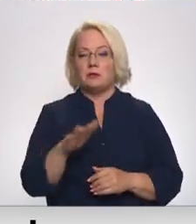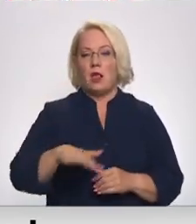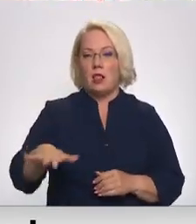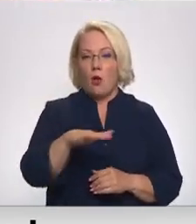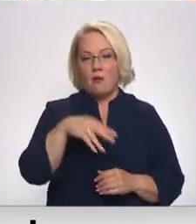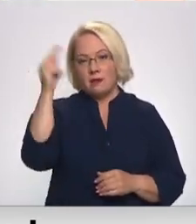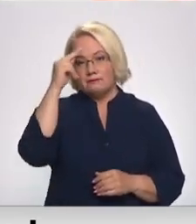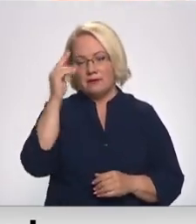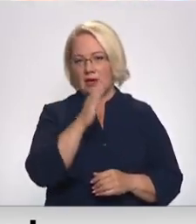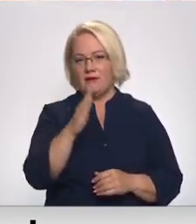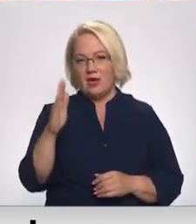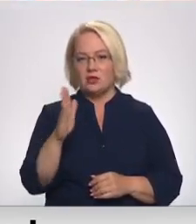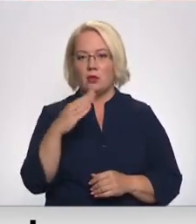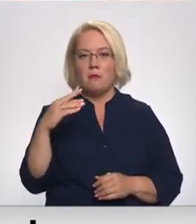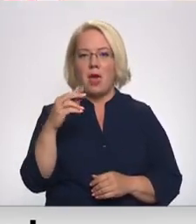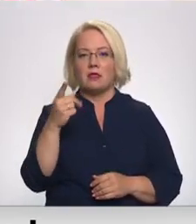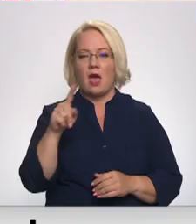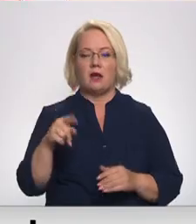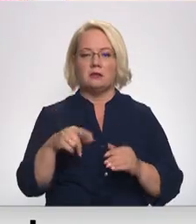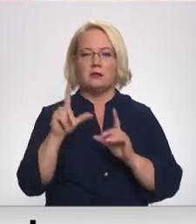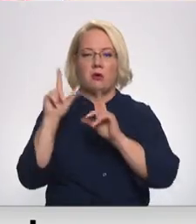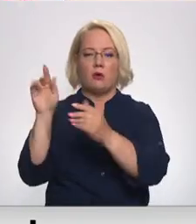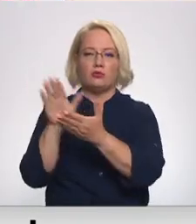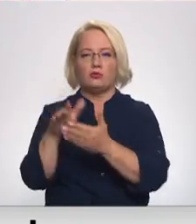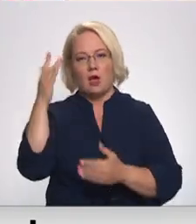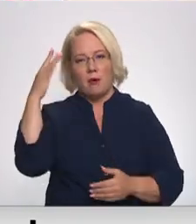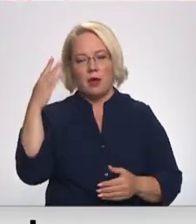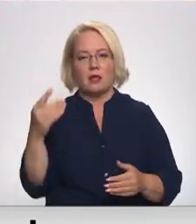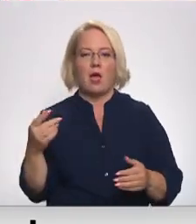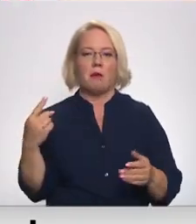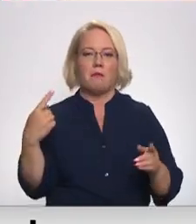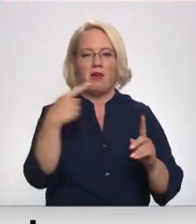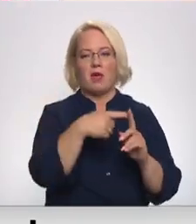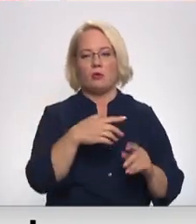viens, bet Bertāns jau drīzumā dosies uz Ameriku, lai pievienotos savai NBA